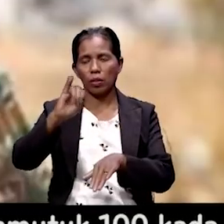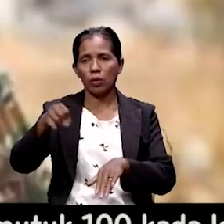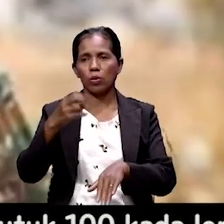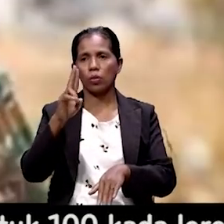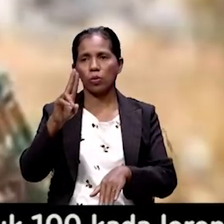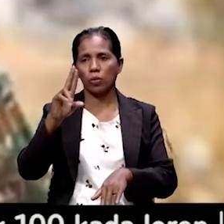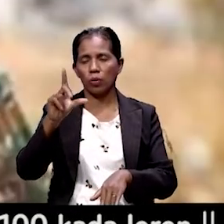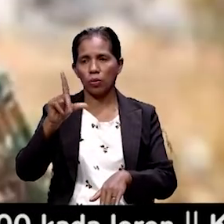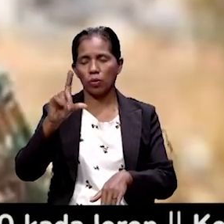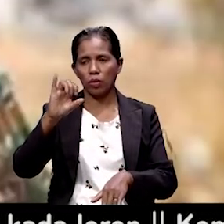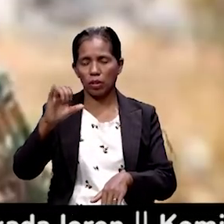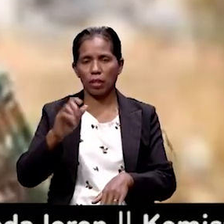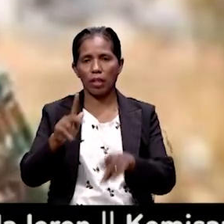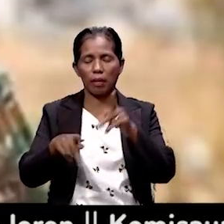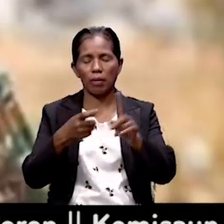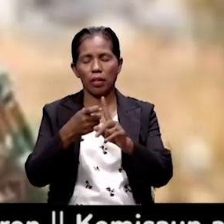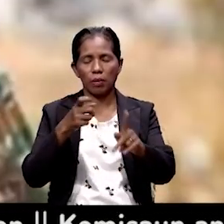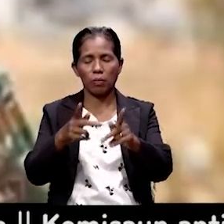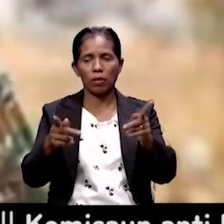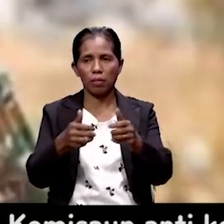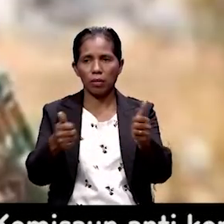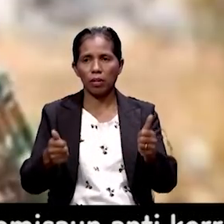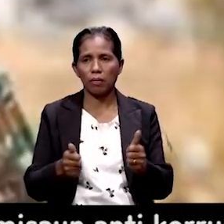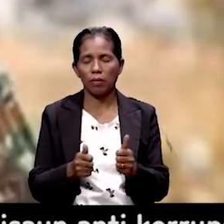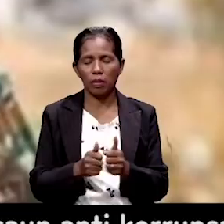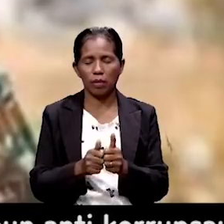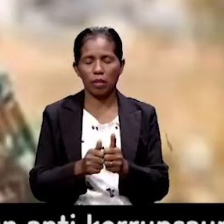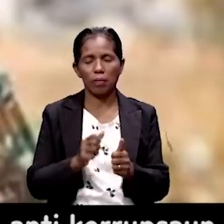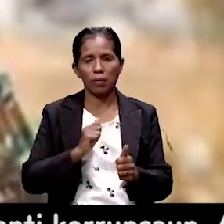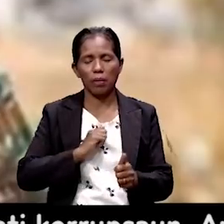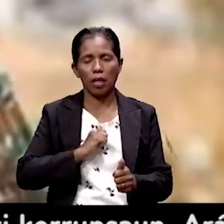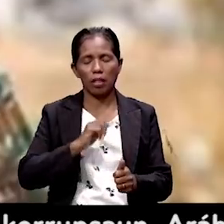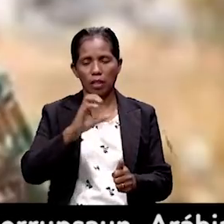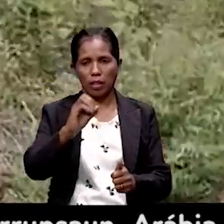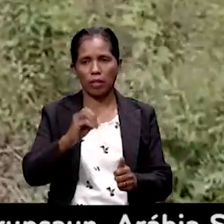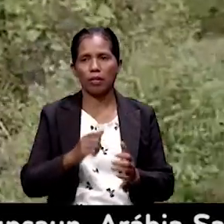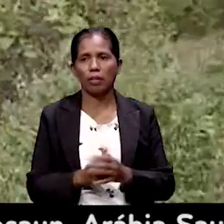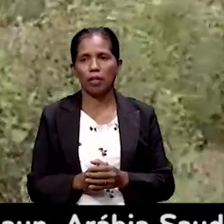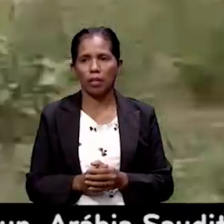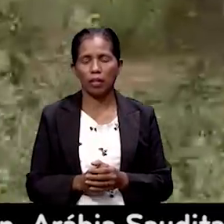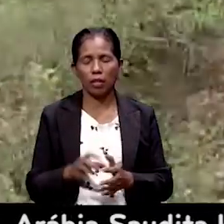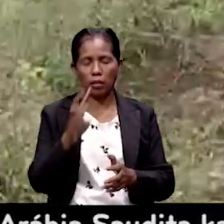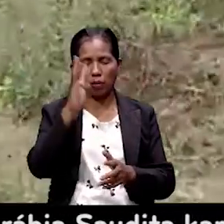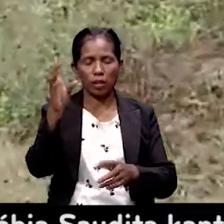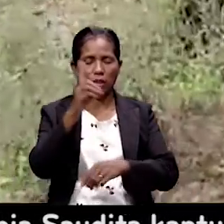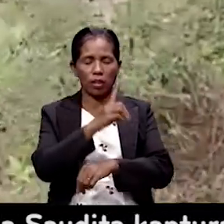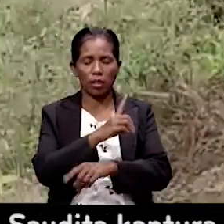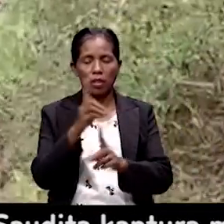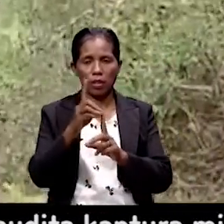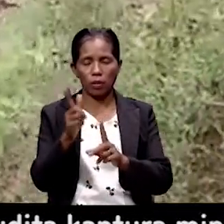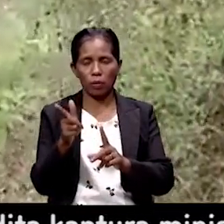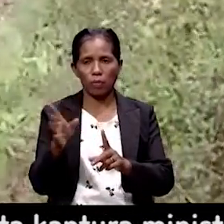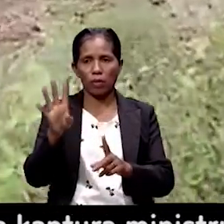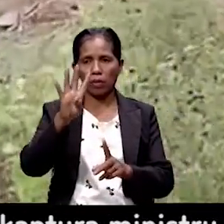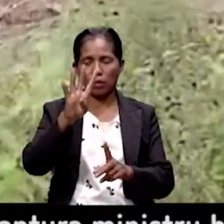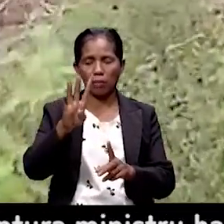componente naval, sidadão husi posto administrativo Hatudo, município Hainaru. Nunemos ia quarta lorun runur sin lima fulane acontece